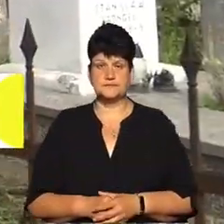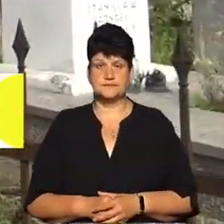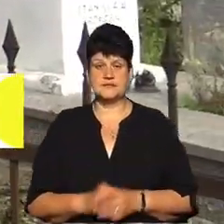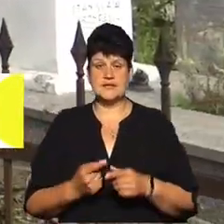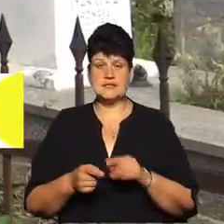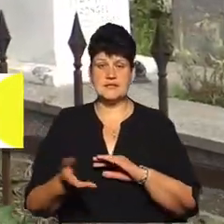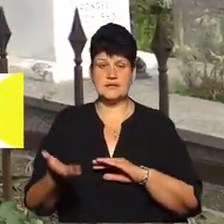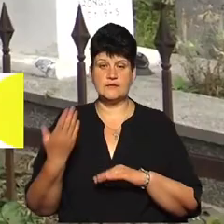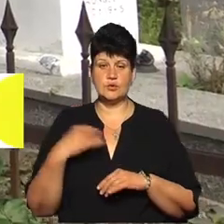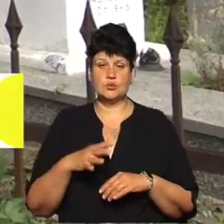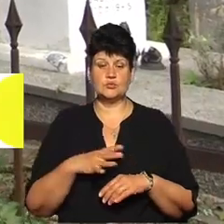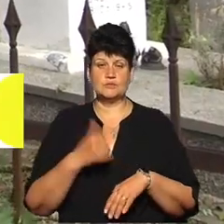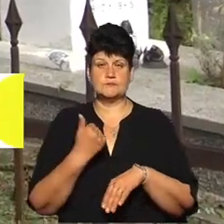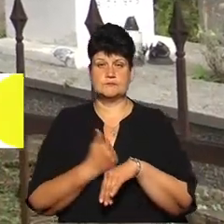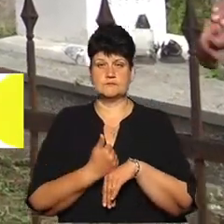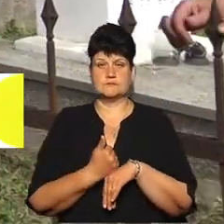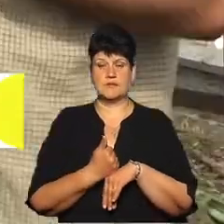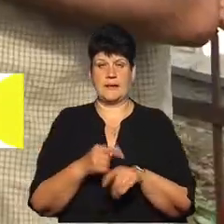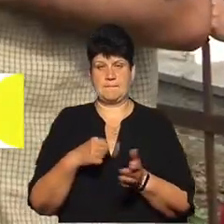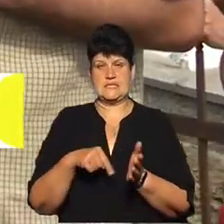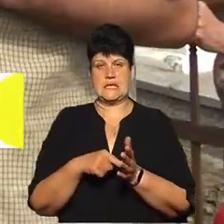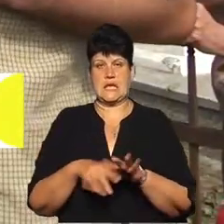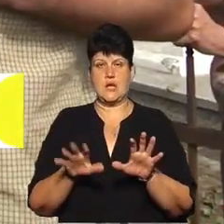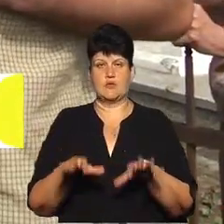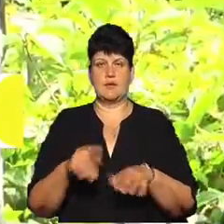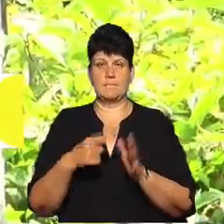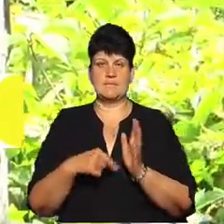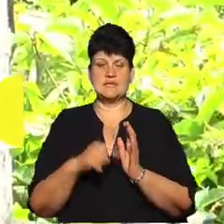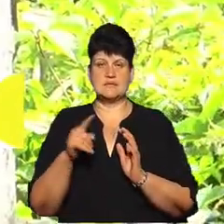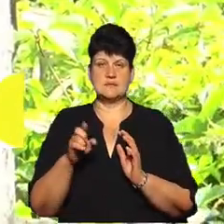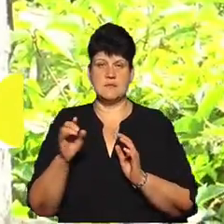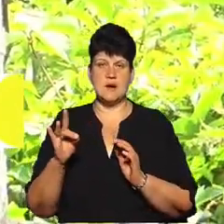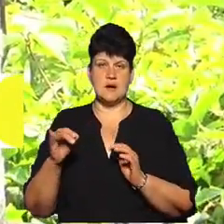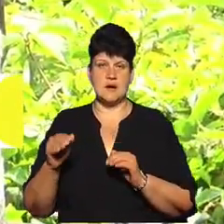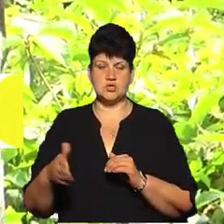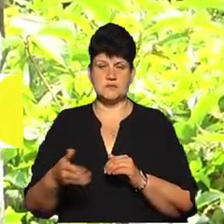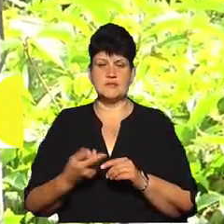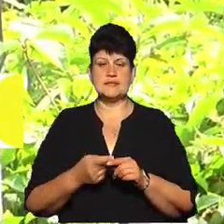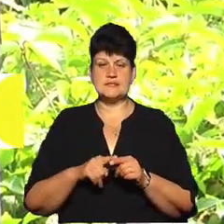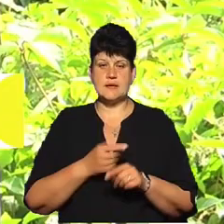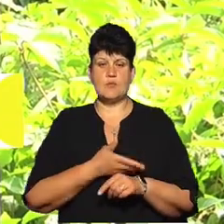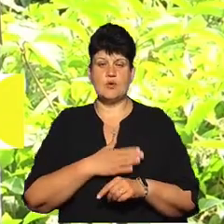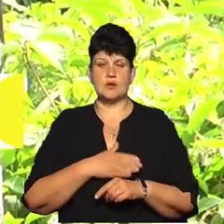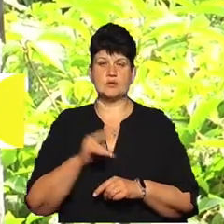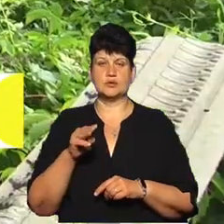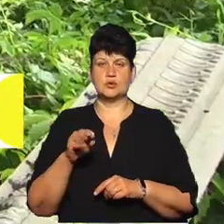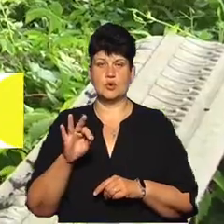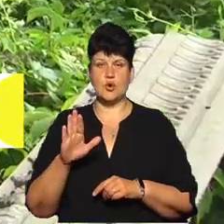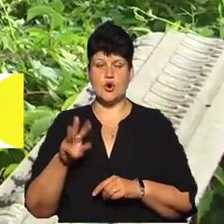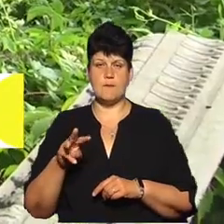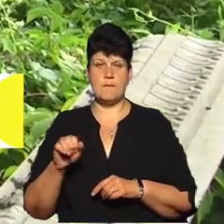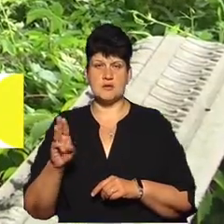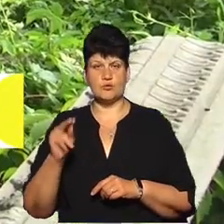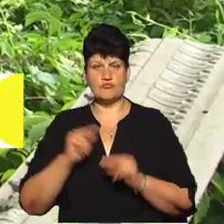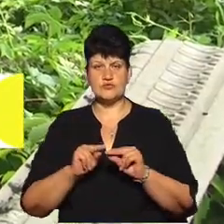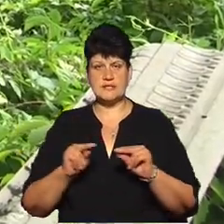бурмістр, ніби міський голова міста Збаржа. Знатна людина була. Це могила поляка Томаша Івінського, який був вчителем у